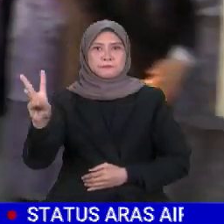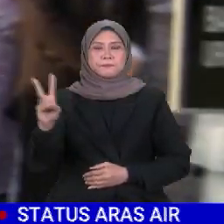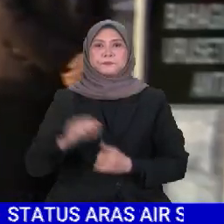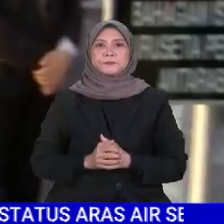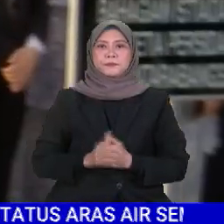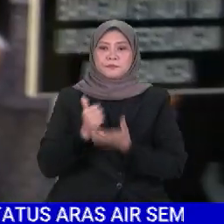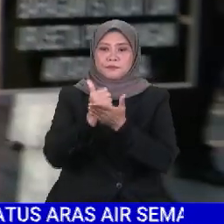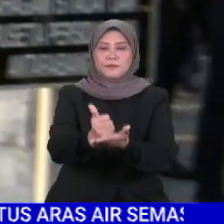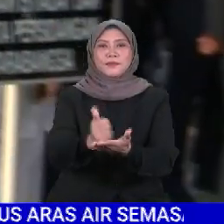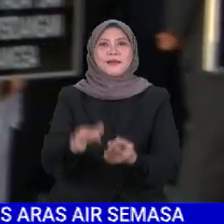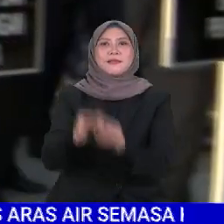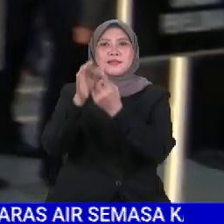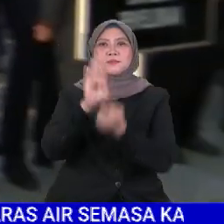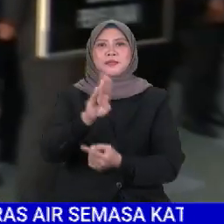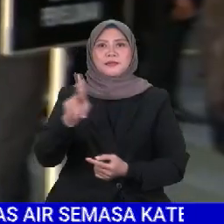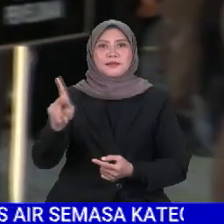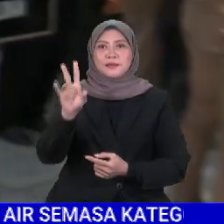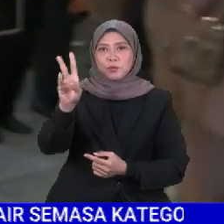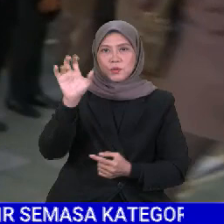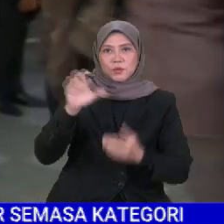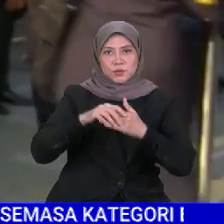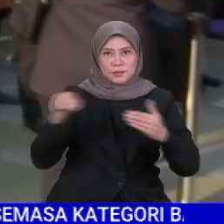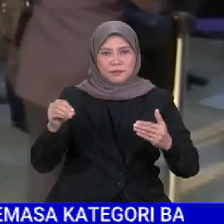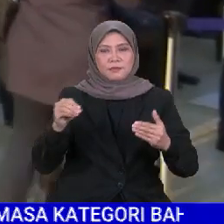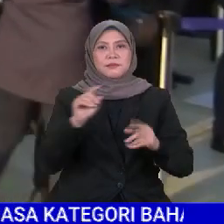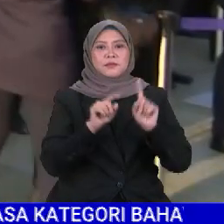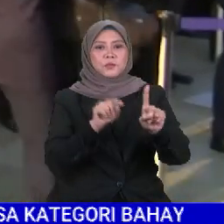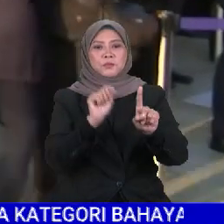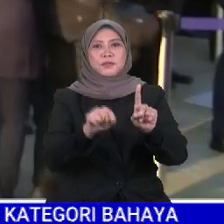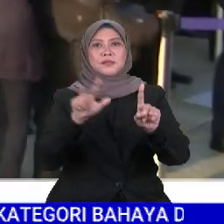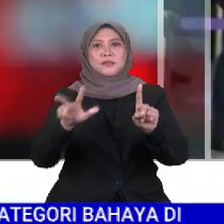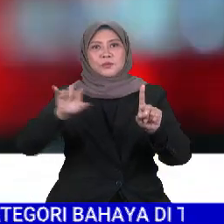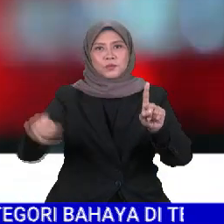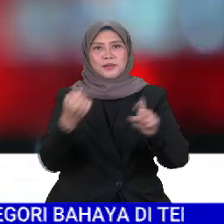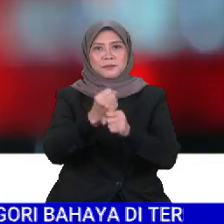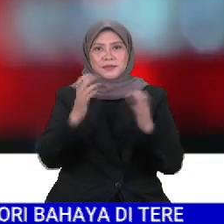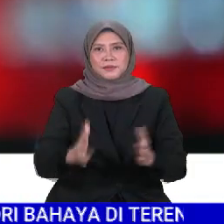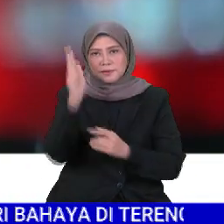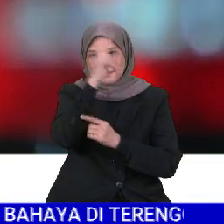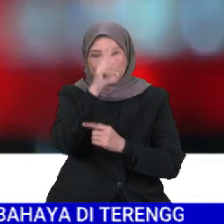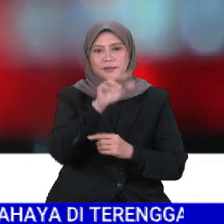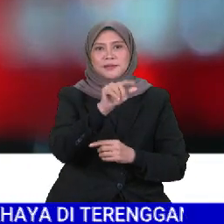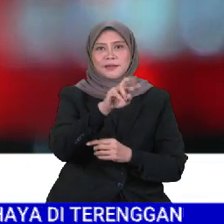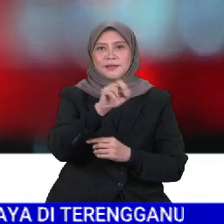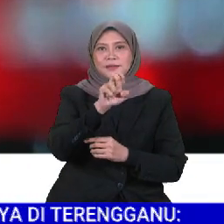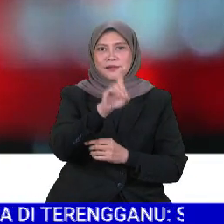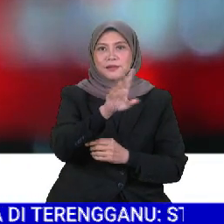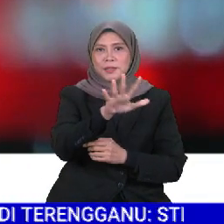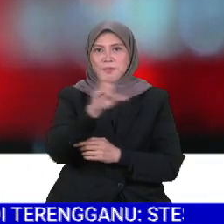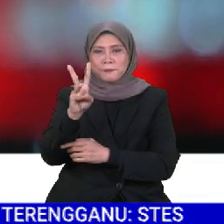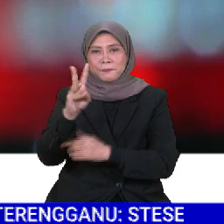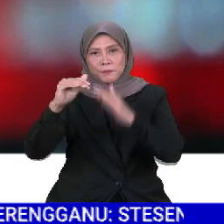khas keuangan BKK sebanyak RM700 kepada 1.3 juta penjawat awam grad 56 ke bawah dan